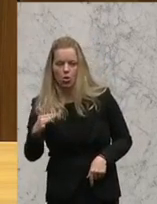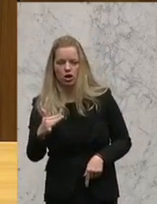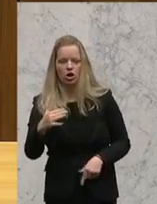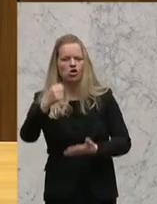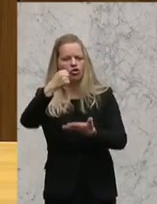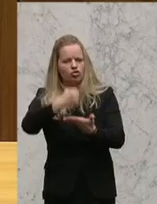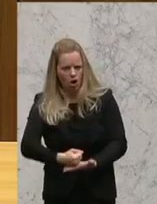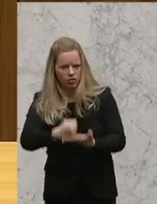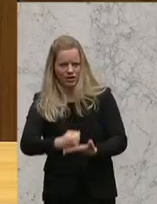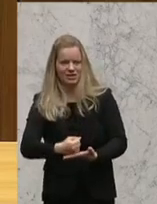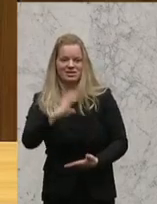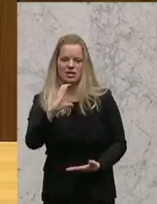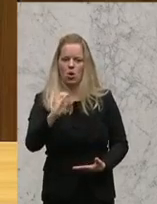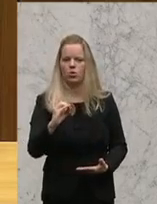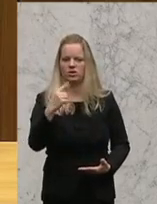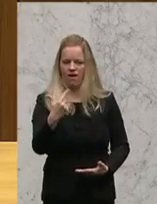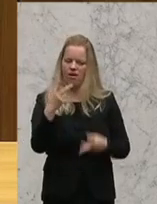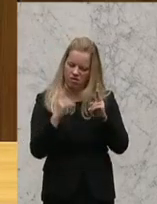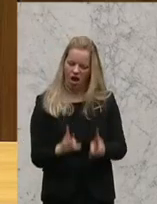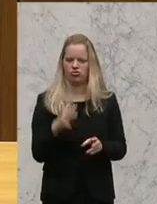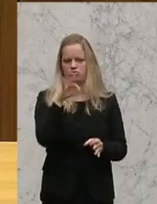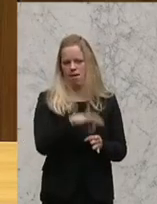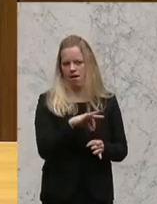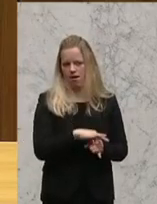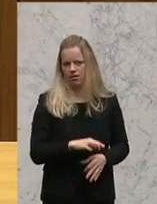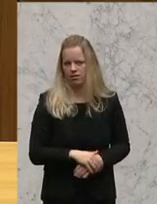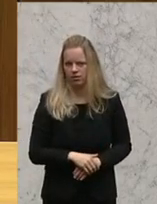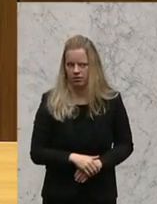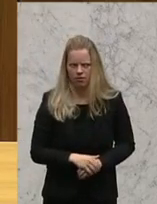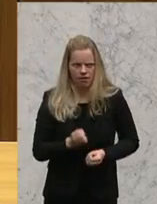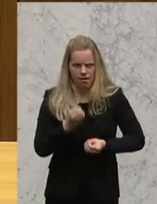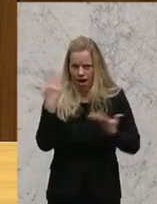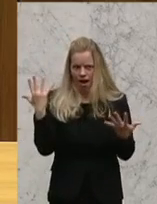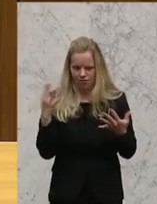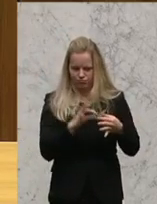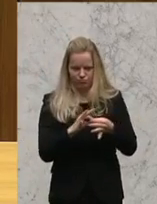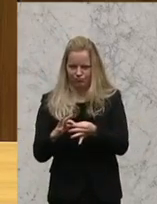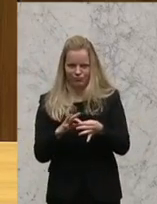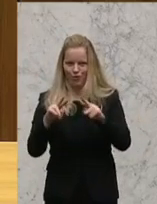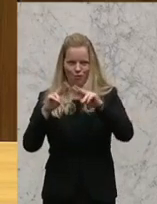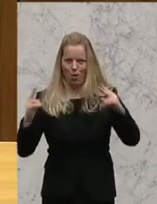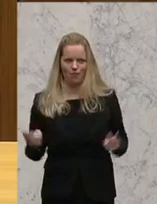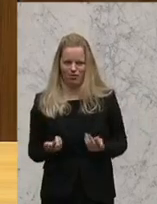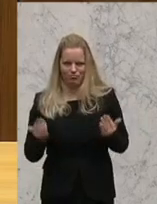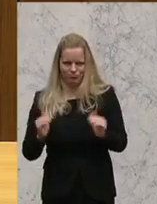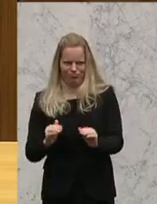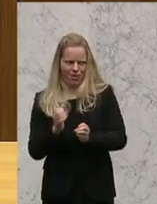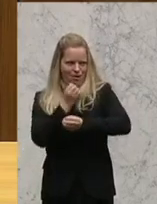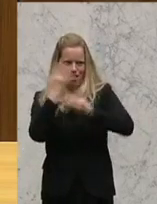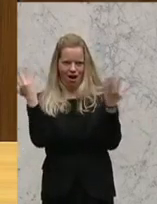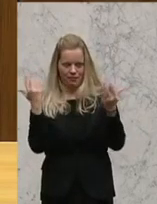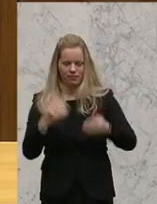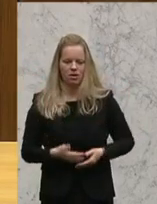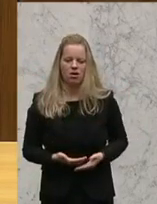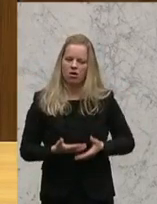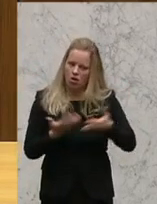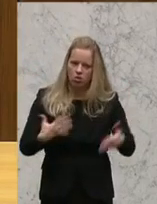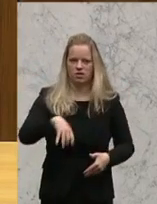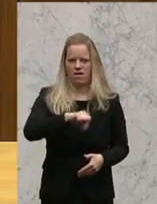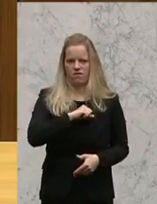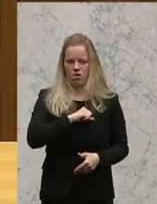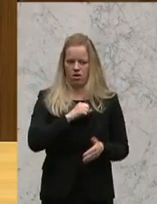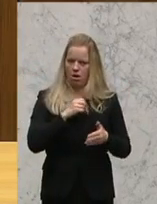CO2 eingespart. Es ist alles klar ersichtlich. Der große Erfolg der Bahn